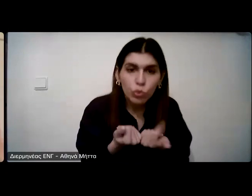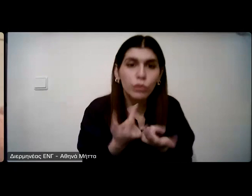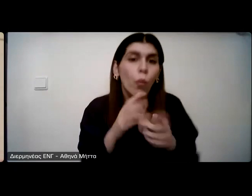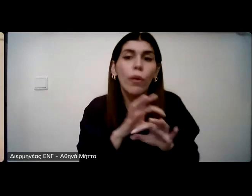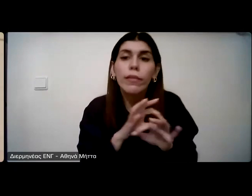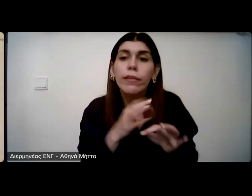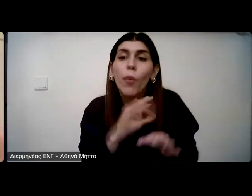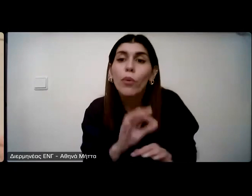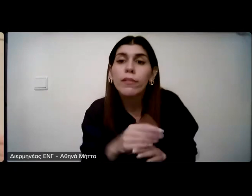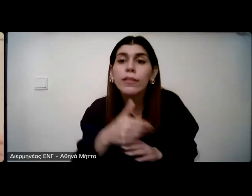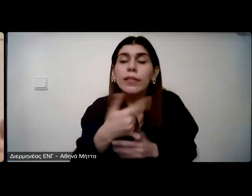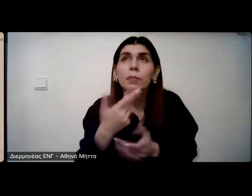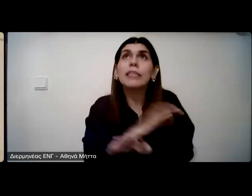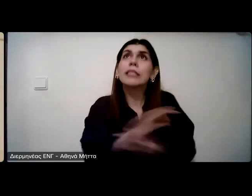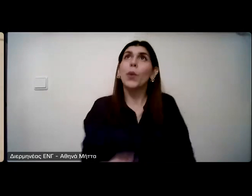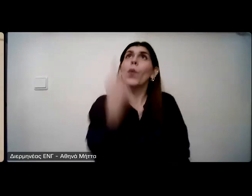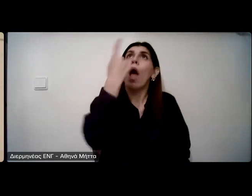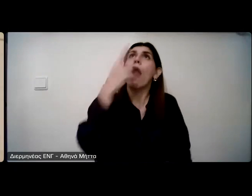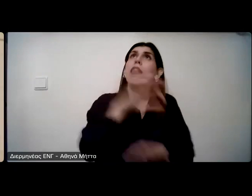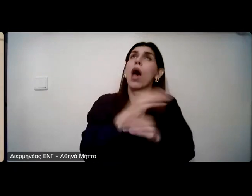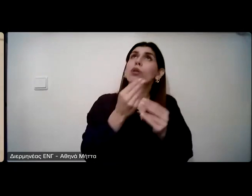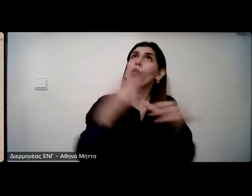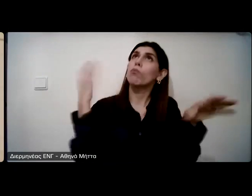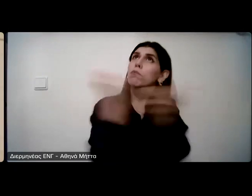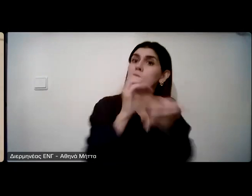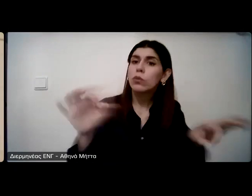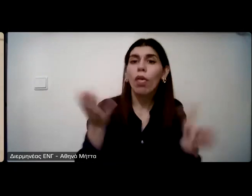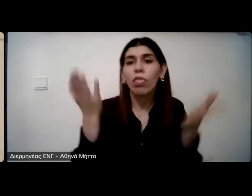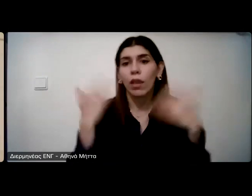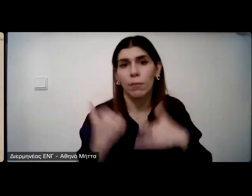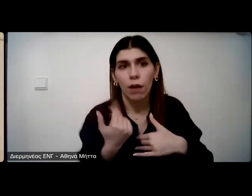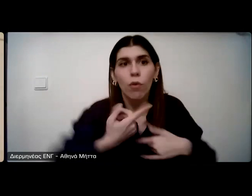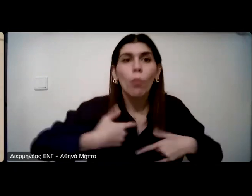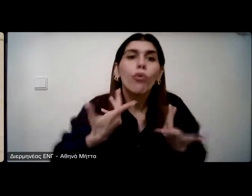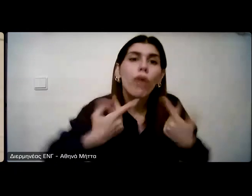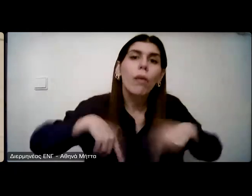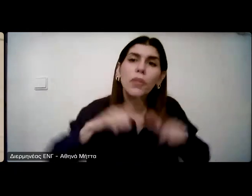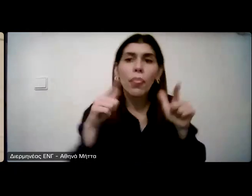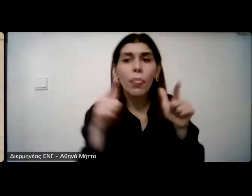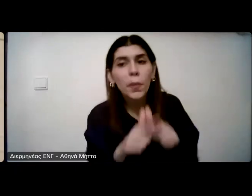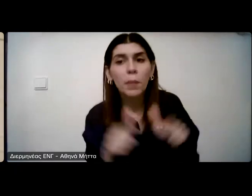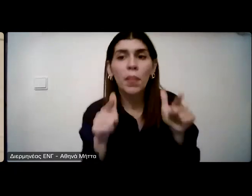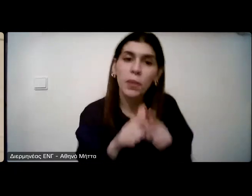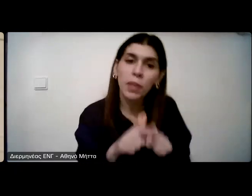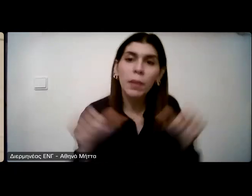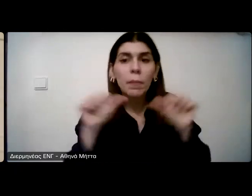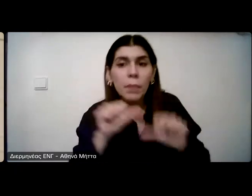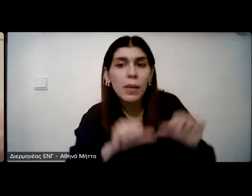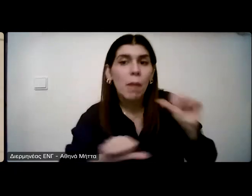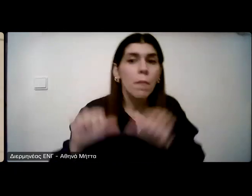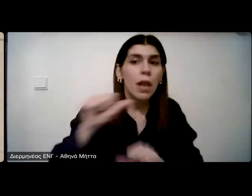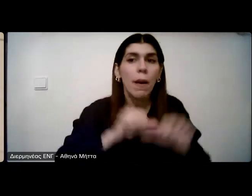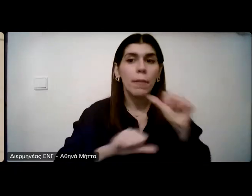και συνδυασμό θα κάνουμε και θα δοκιμάσουμε. Ένα ζητούμενο είναι όμως μην χάσουμε